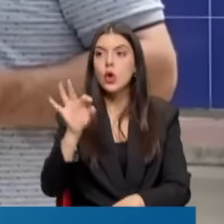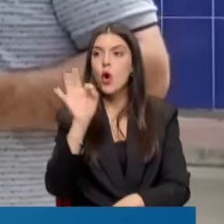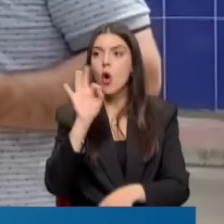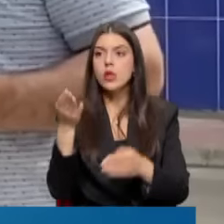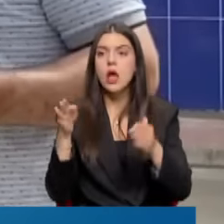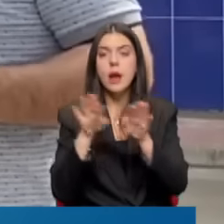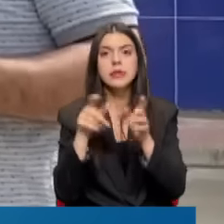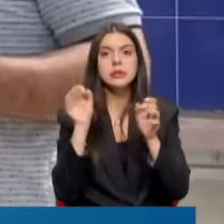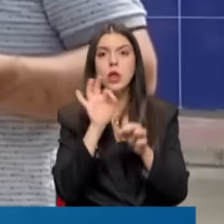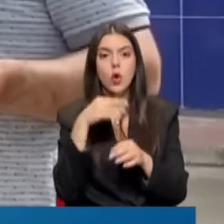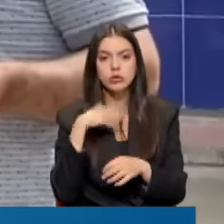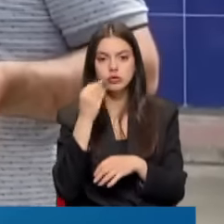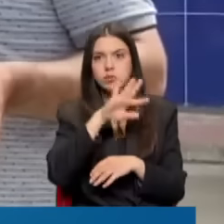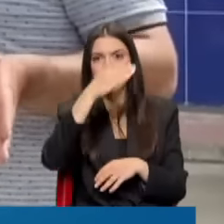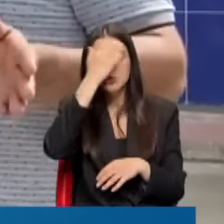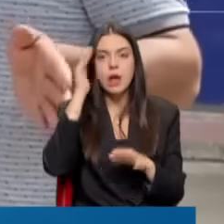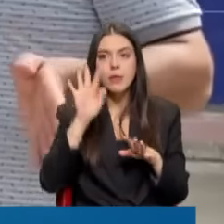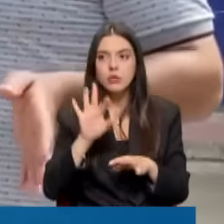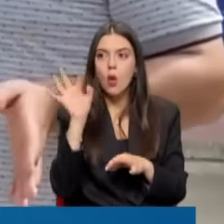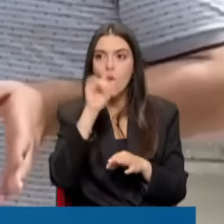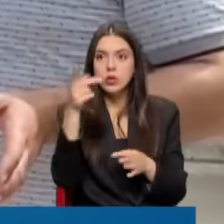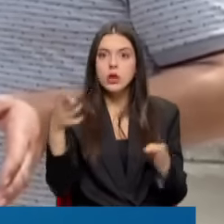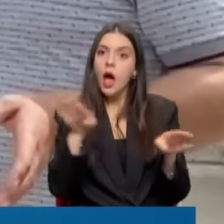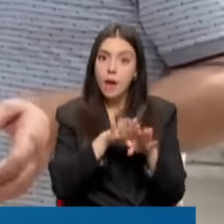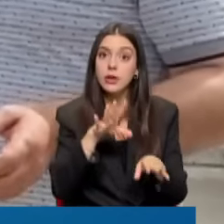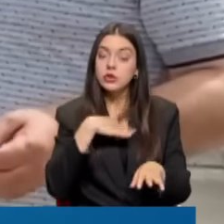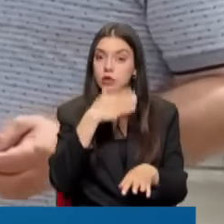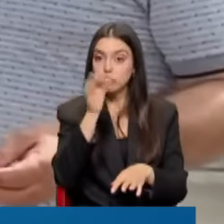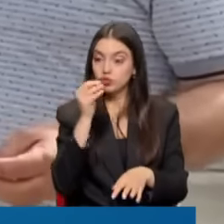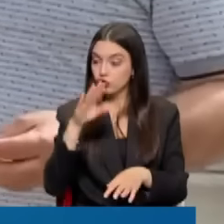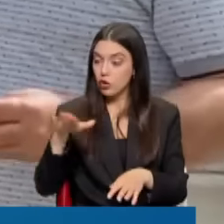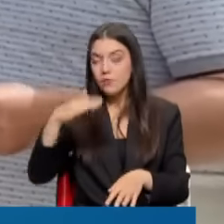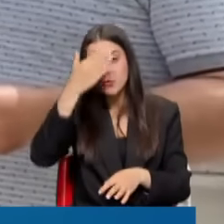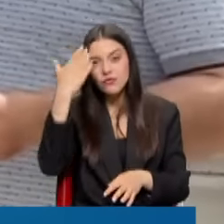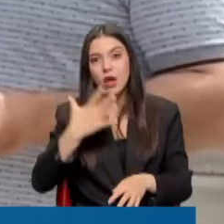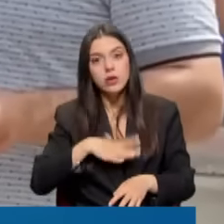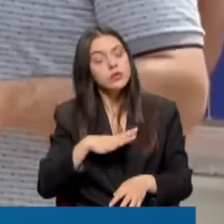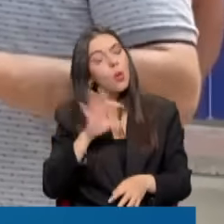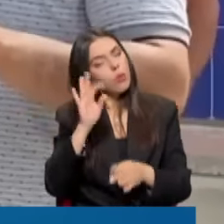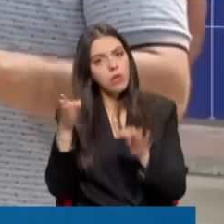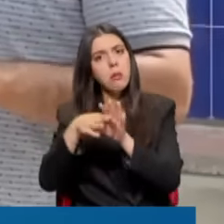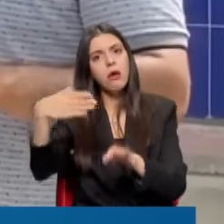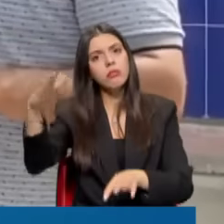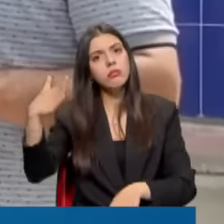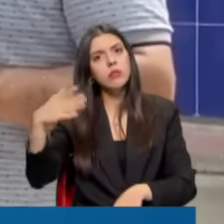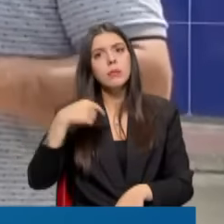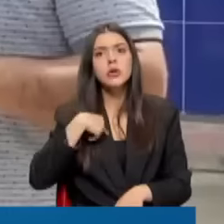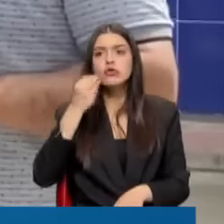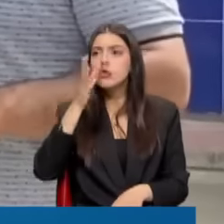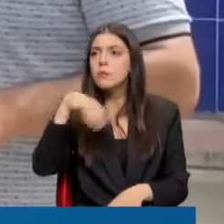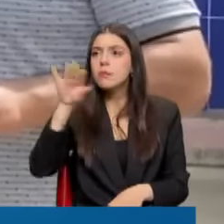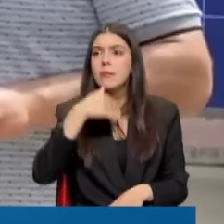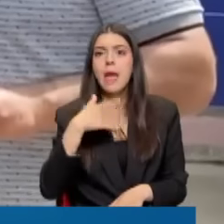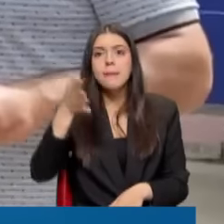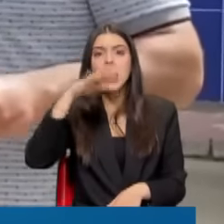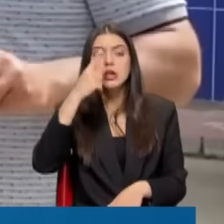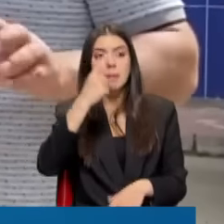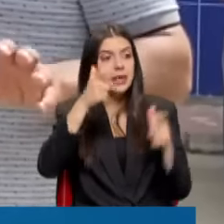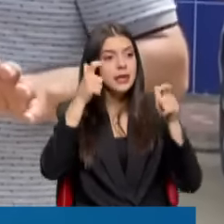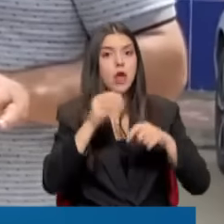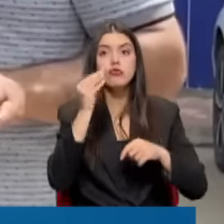çocuklarımızın cahil kalmasını istiyorlarsa bu okulu kapatsınlar bizim çocuklarımızı bir burada okutabiliriz ben başka yerde